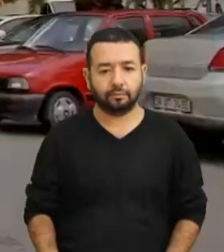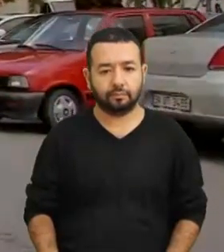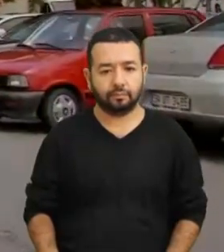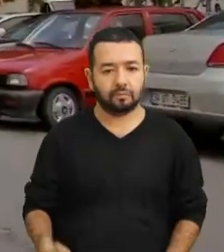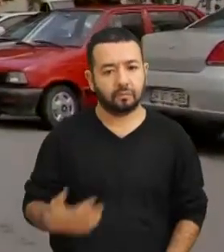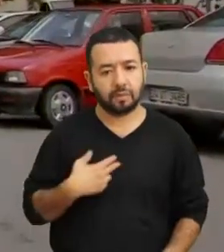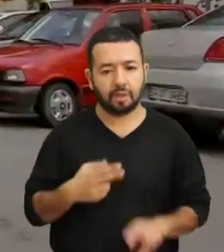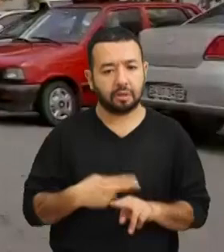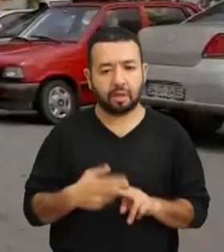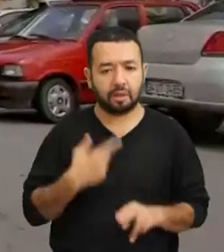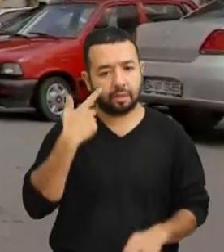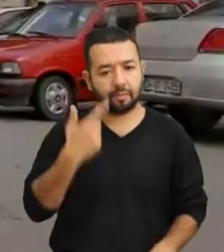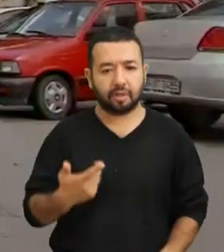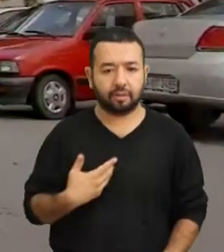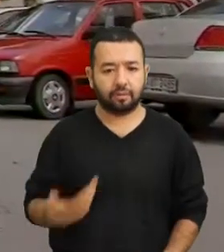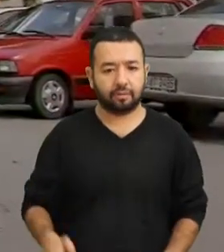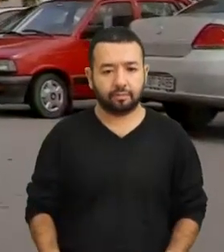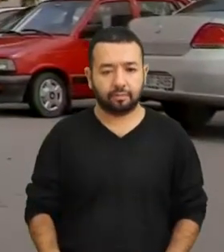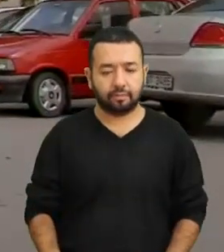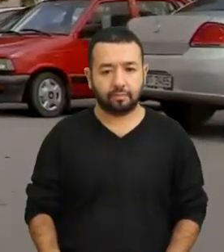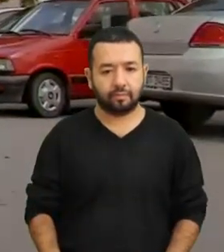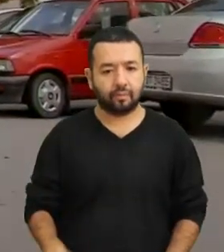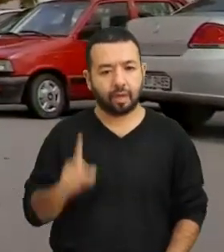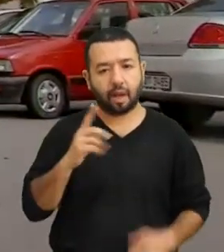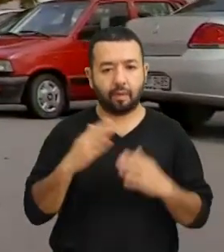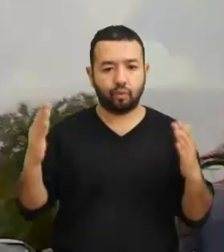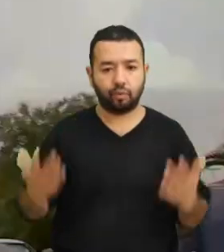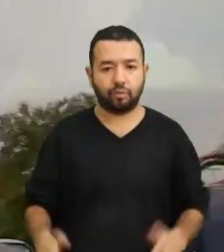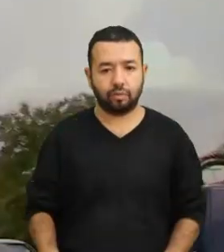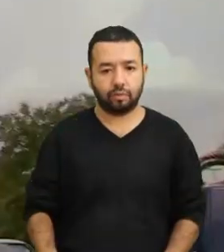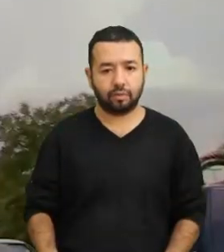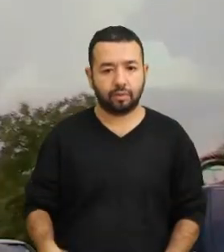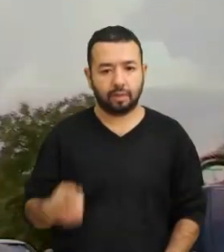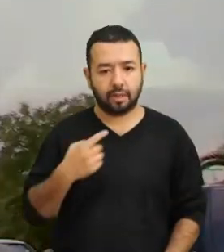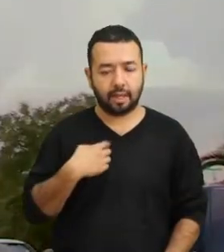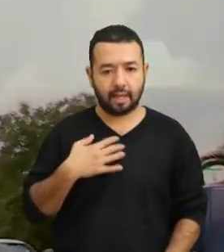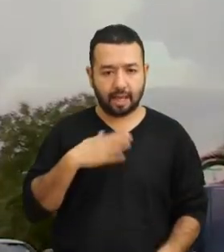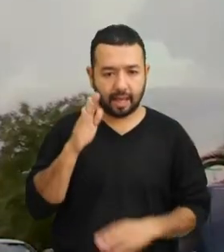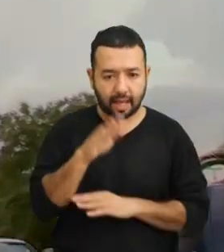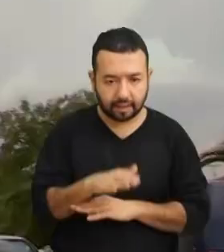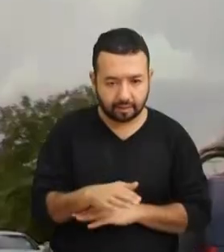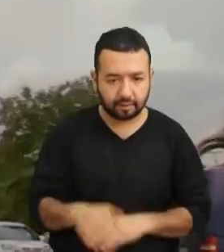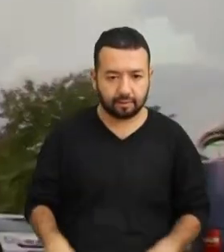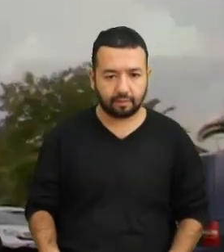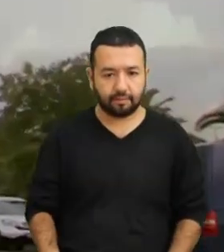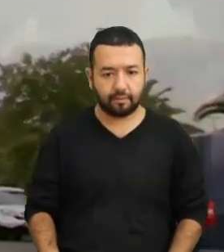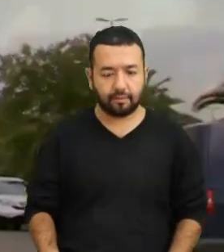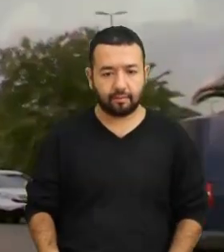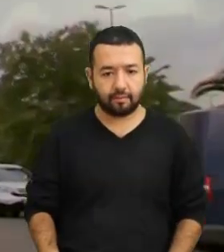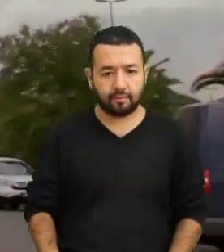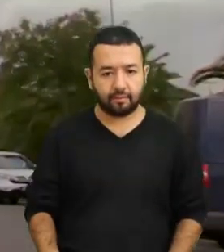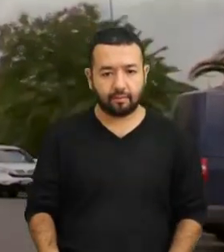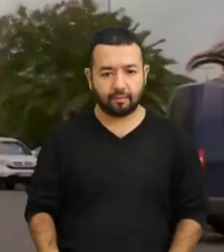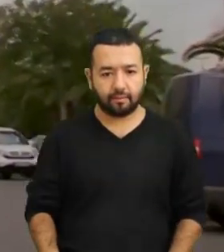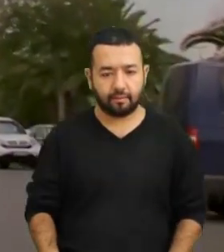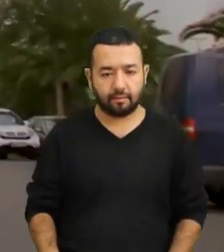Bir sürü yol denedik, bir de bunu deneyelim ya. Nurhan çantasını yere bıraktı. Allah büyük. Ne dedi şimdi, eğil mi dedi? Nurhan otoparkın tam ortasında poposunu